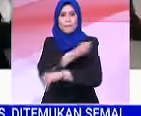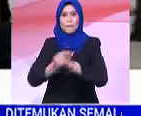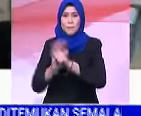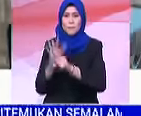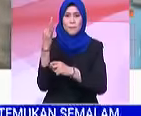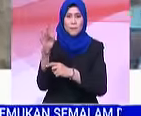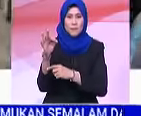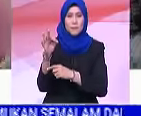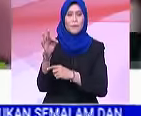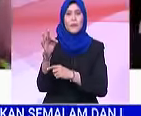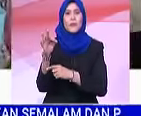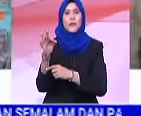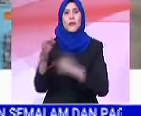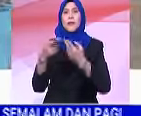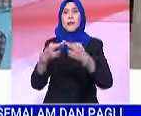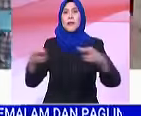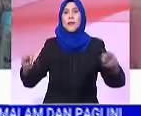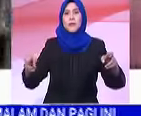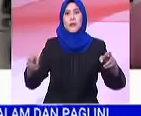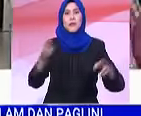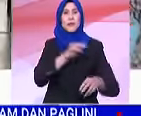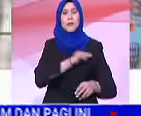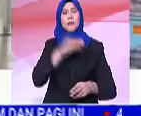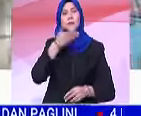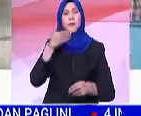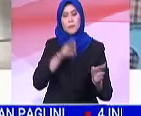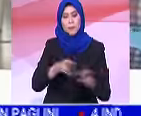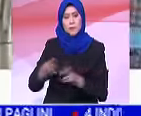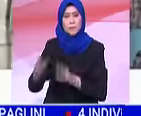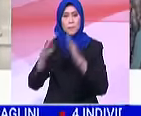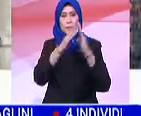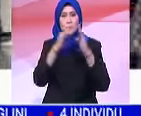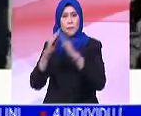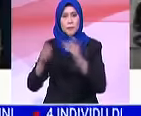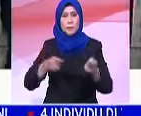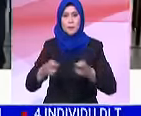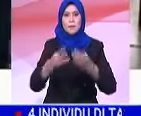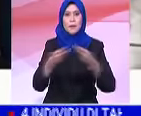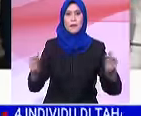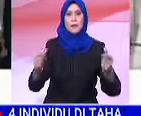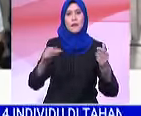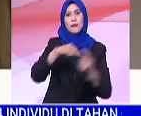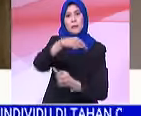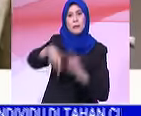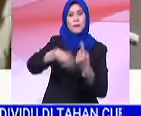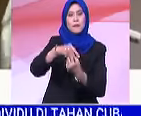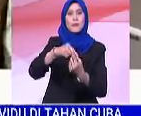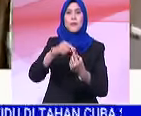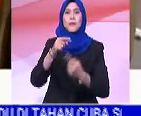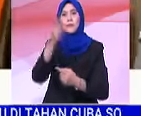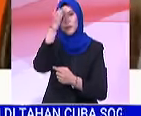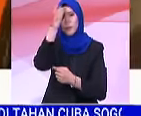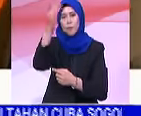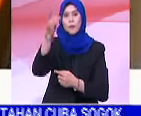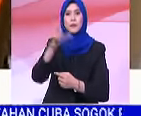COVID-19 kebangsaan yang telah disempurnakan oleh Menteri Muda Perancangan Bandar, Pentadbiran Tanah dan Alam Sekitar, Datuk Len Talif